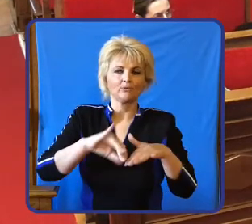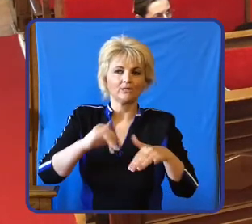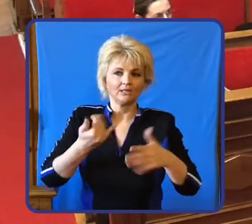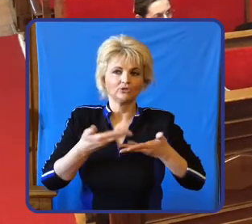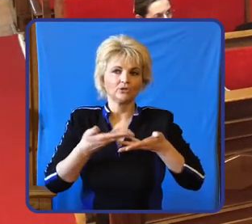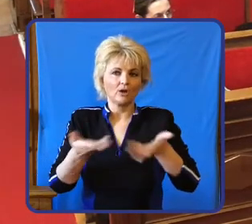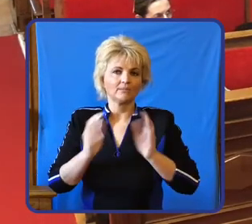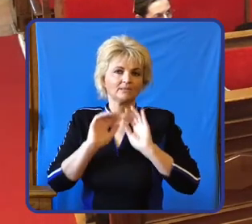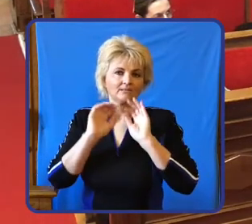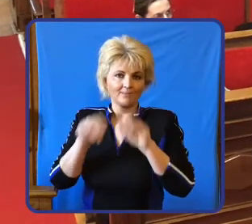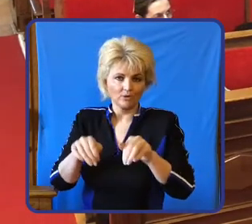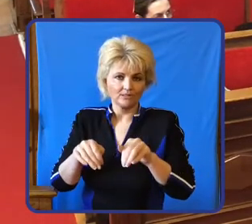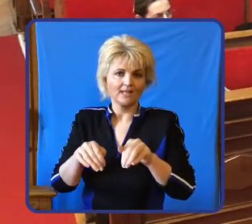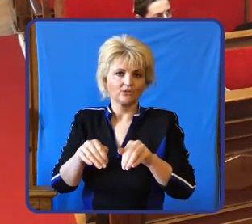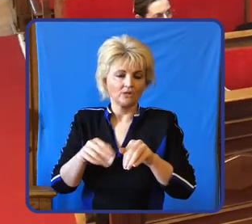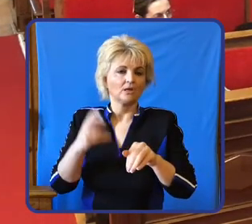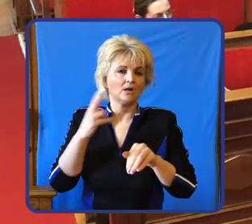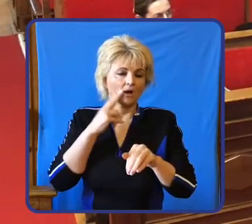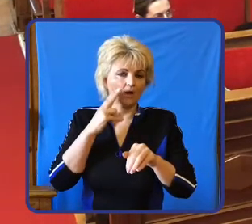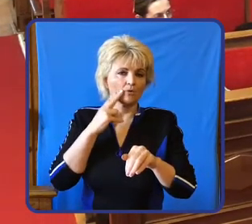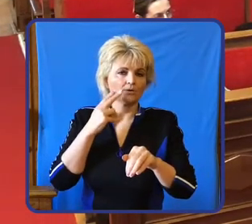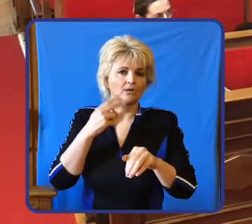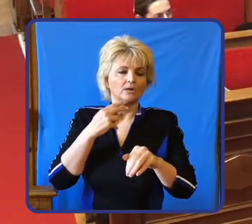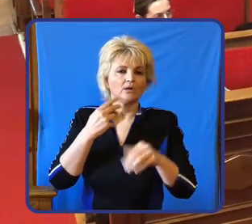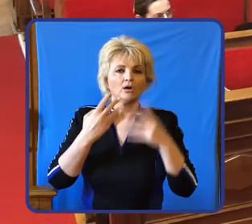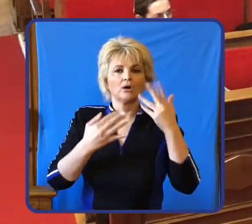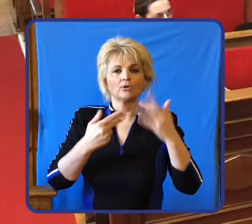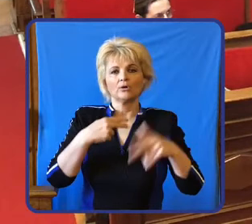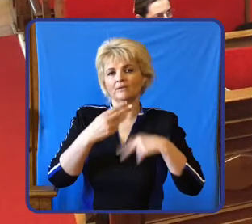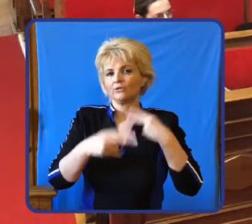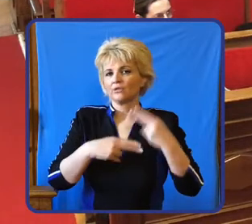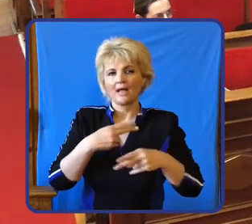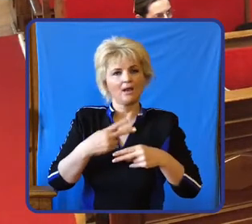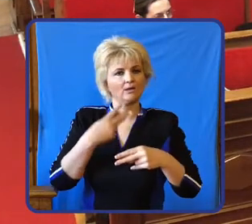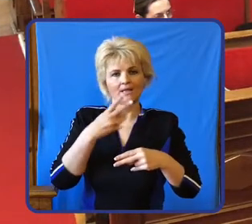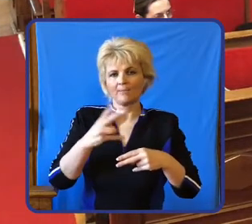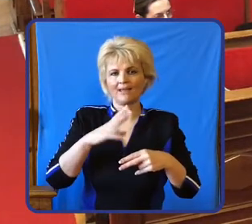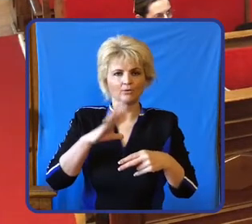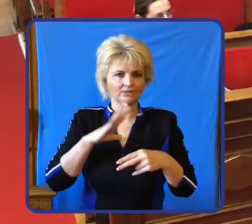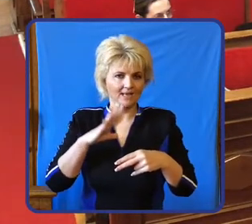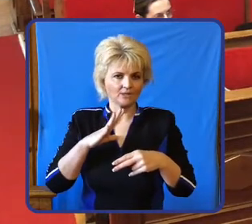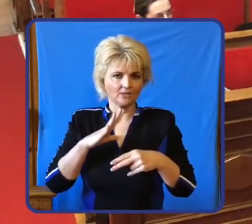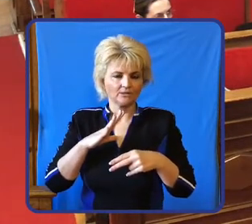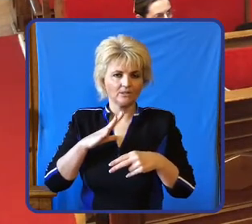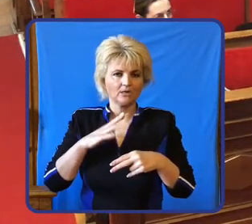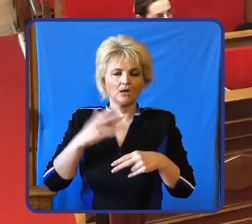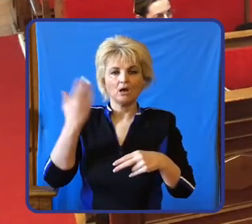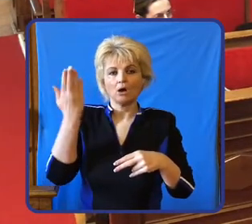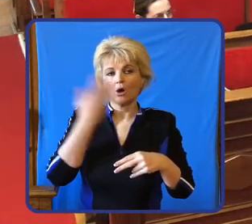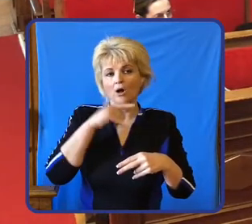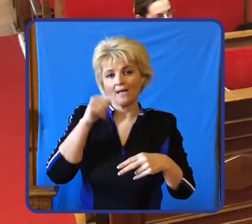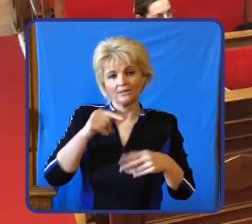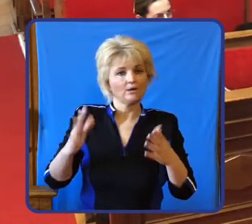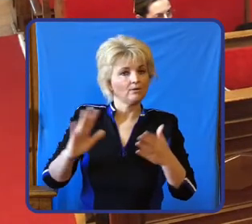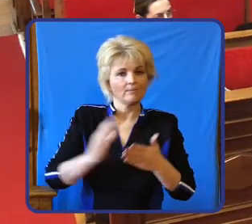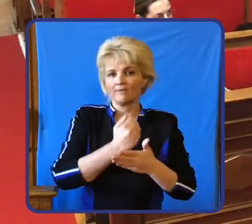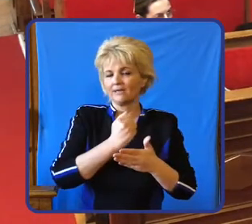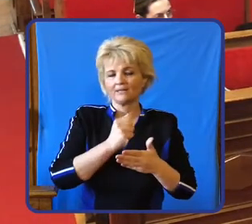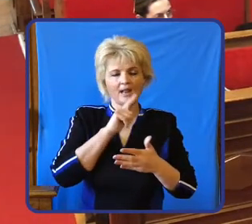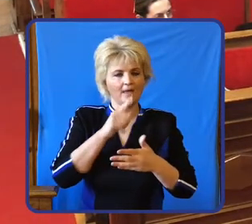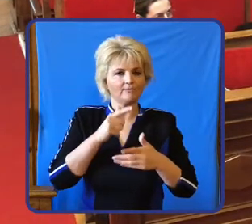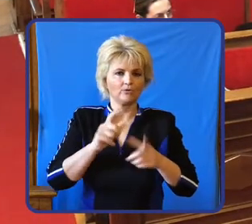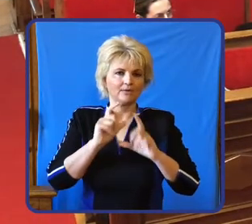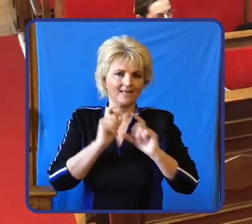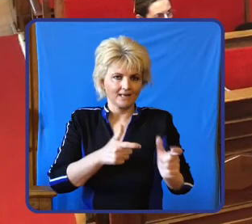kap támogatást, akkor a könyvvizsgálat ebben semmi kockázatot nem lát. Természetesen, hogyha ez a bevétel nem fog